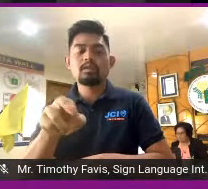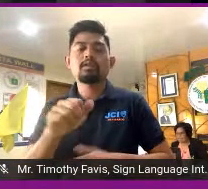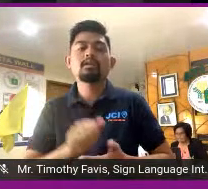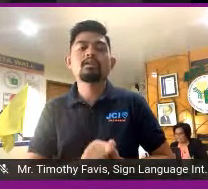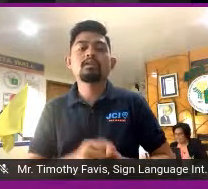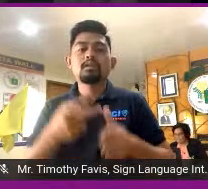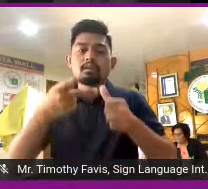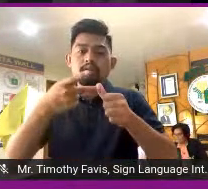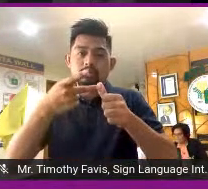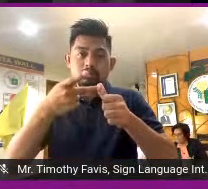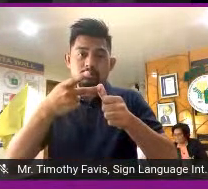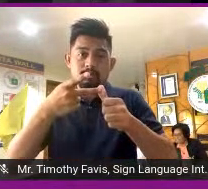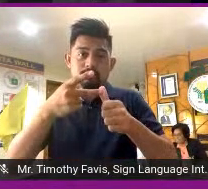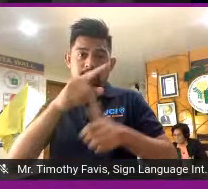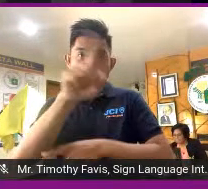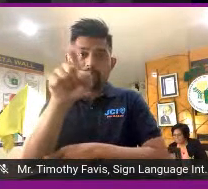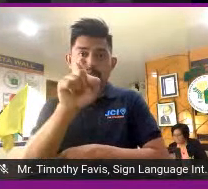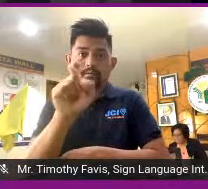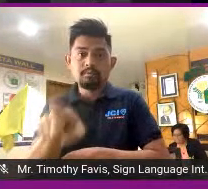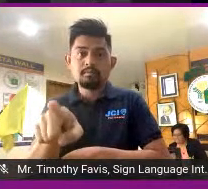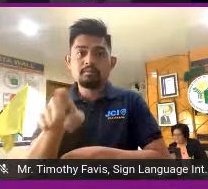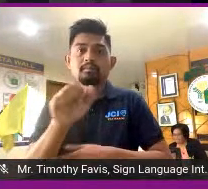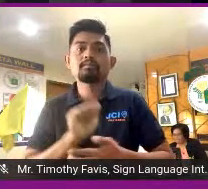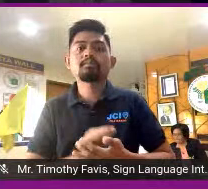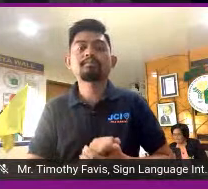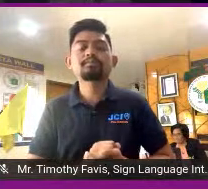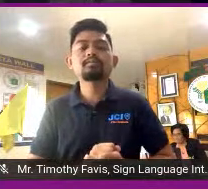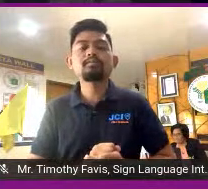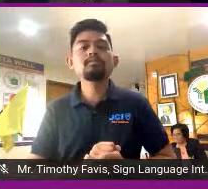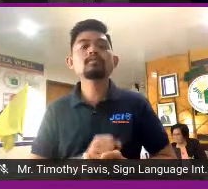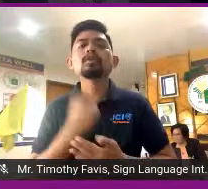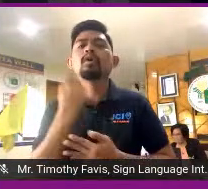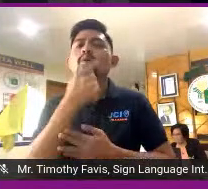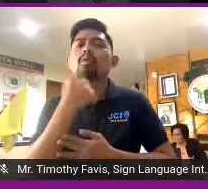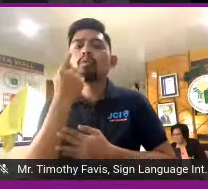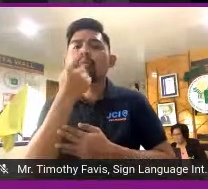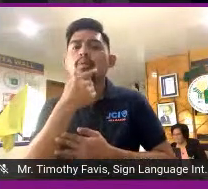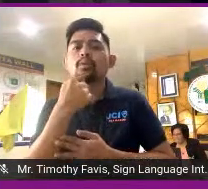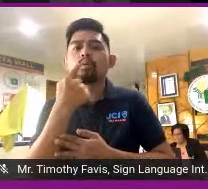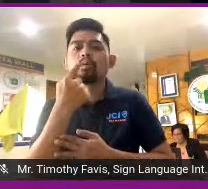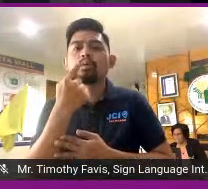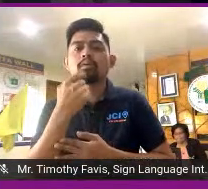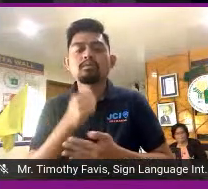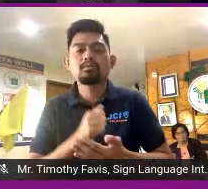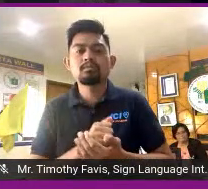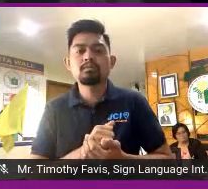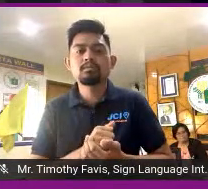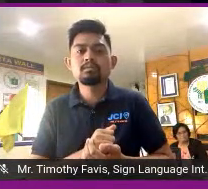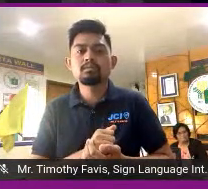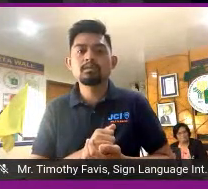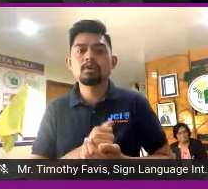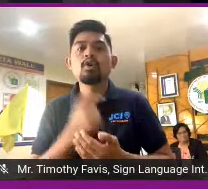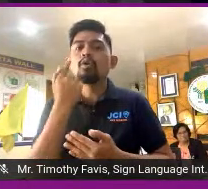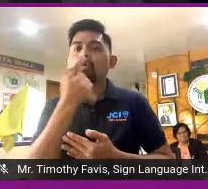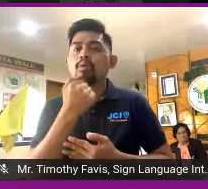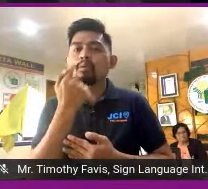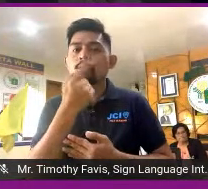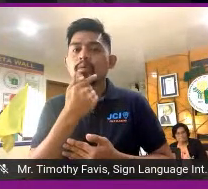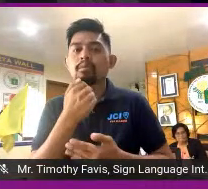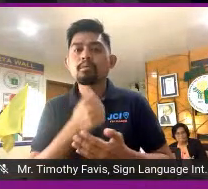second question po ni Sir Pablo. Who coined that? Yung regarding po sa sex and